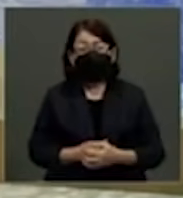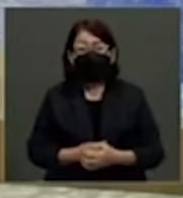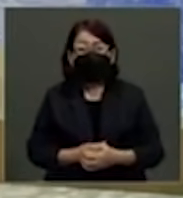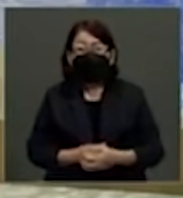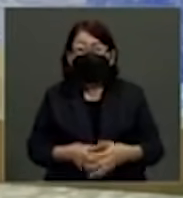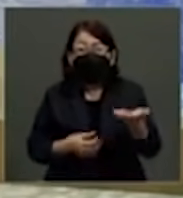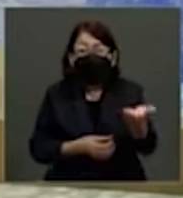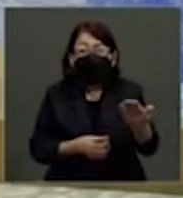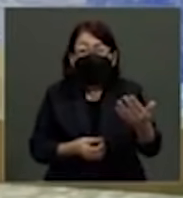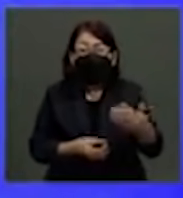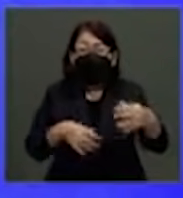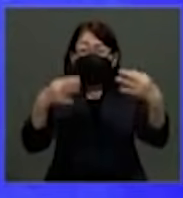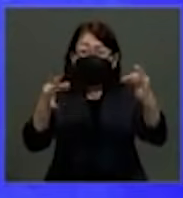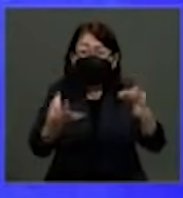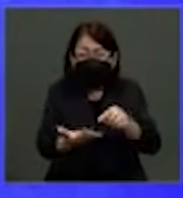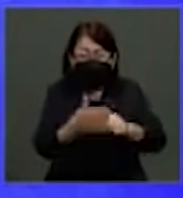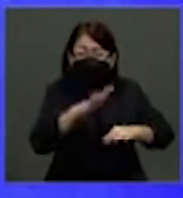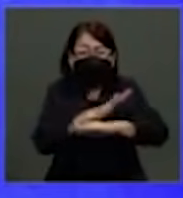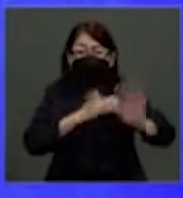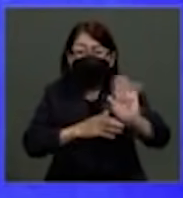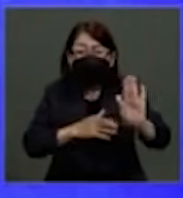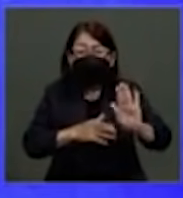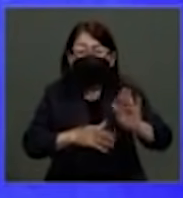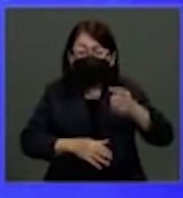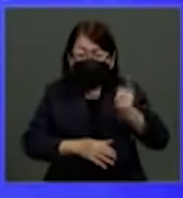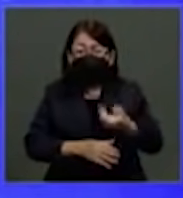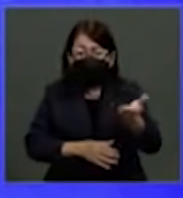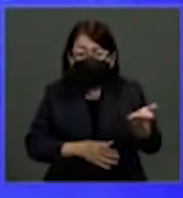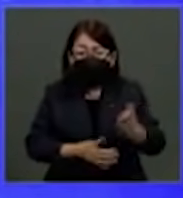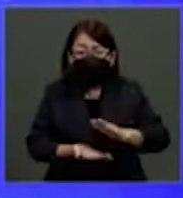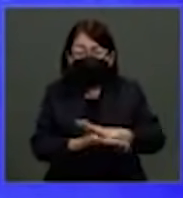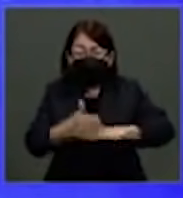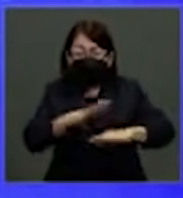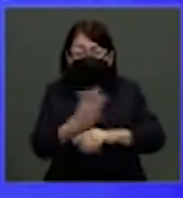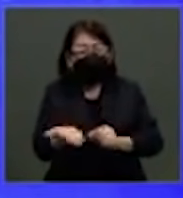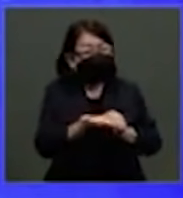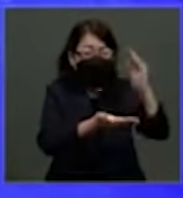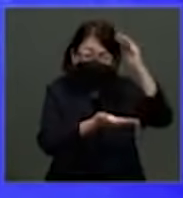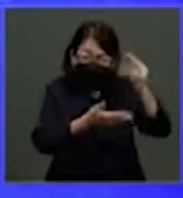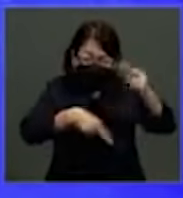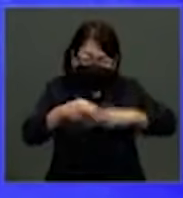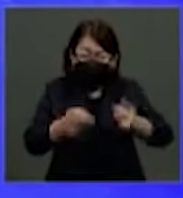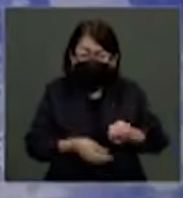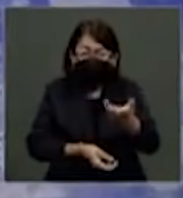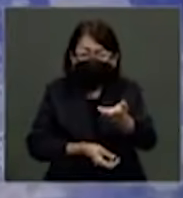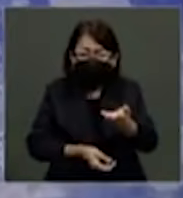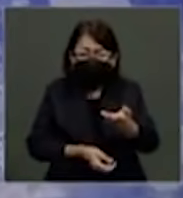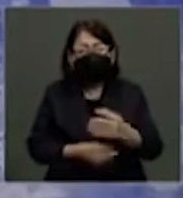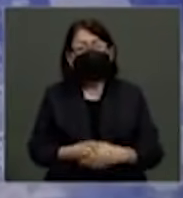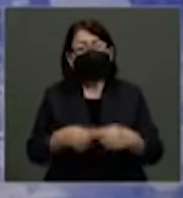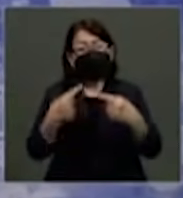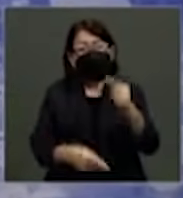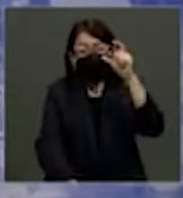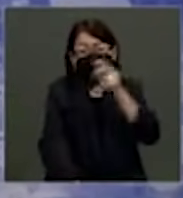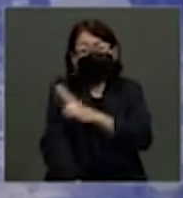คซีนก็มาได้เลยครับข้อนี้ก็ไม่มีประเด็นครับครับ ไม่ต้องขอใบจากหน่วยงานใช่ไหมคะหรือจำเป็นที่จะต้